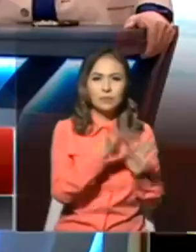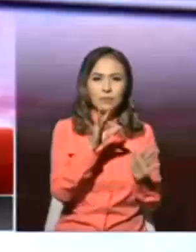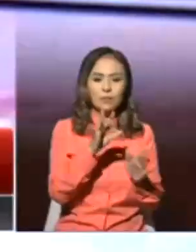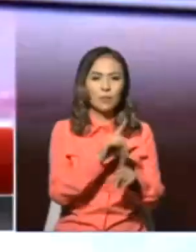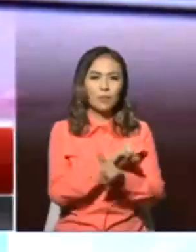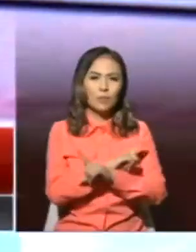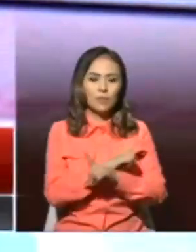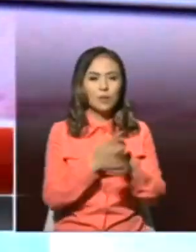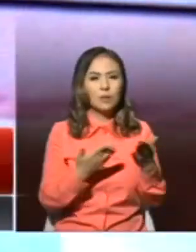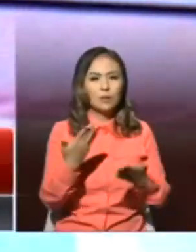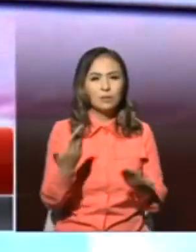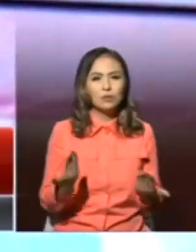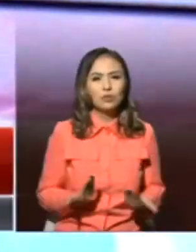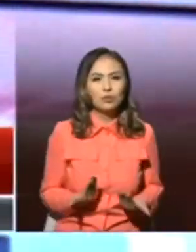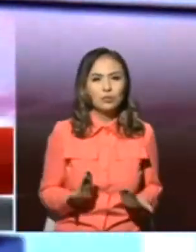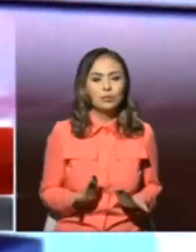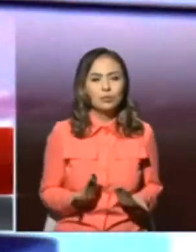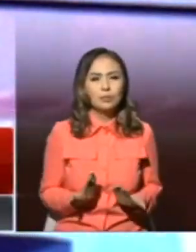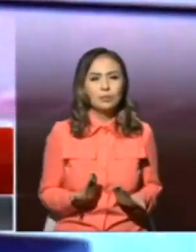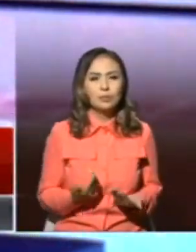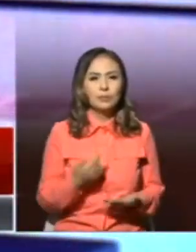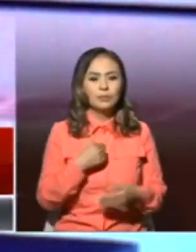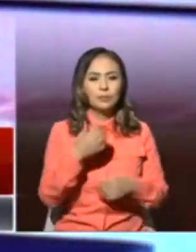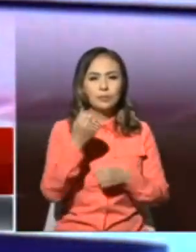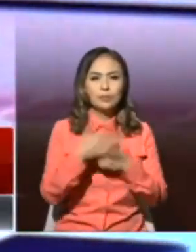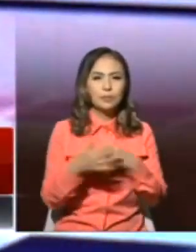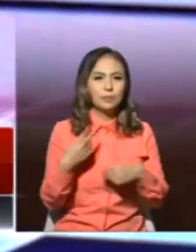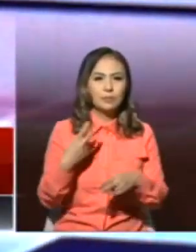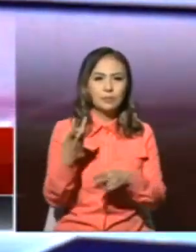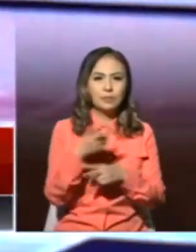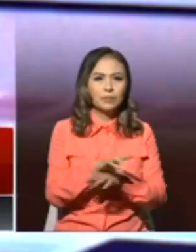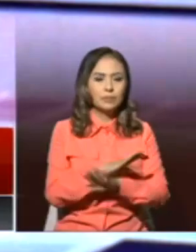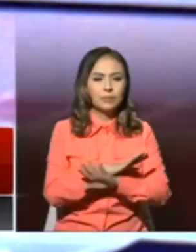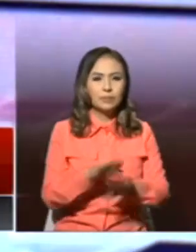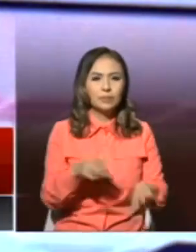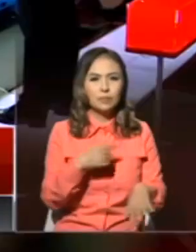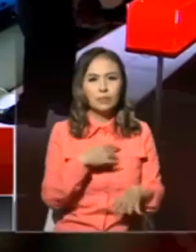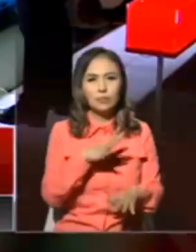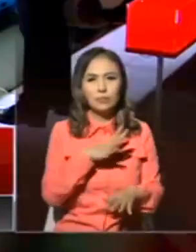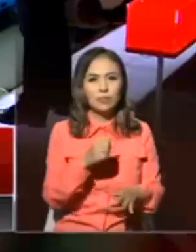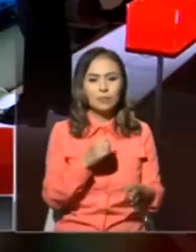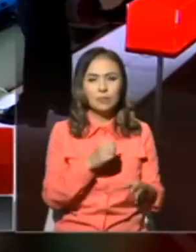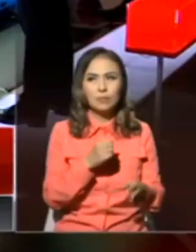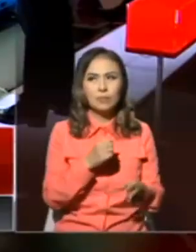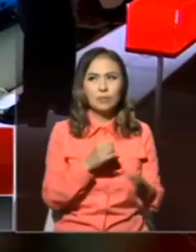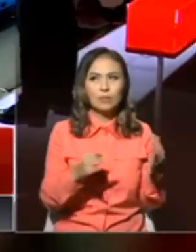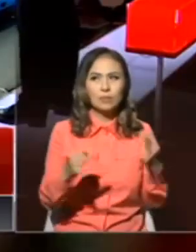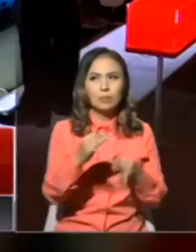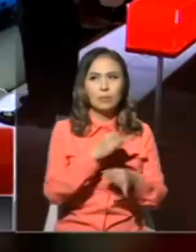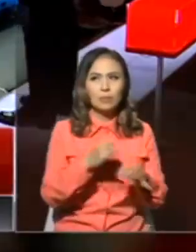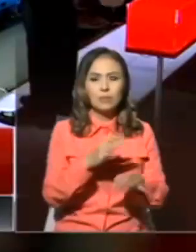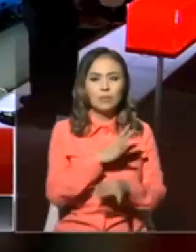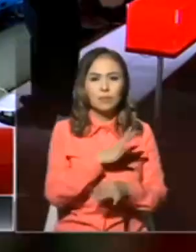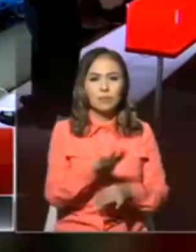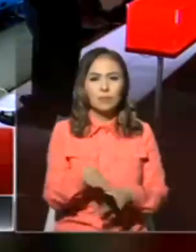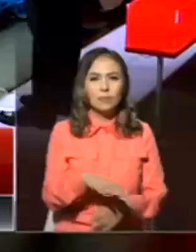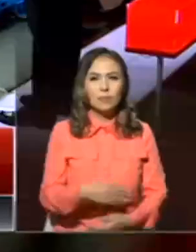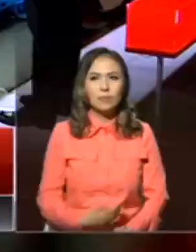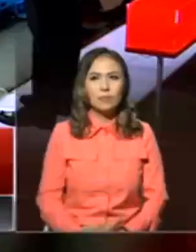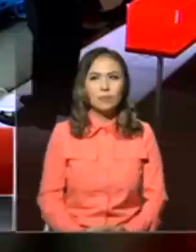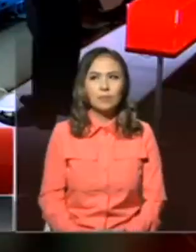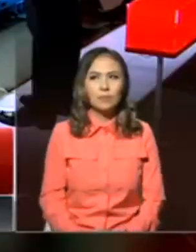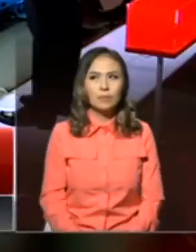деген. Мен бұл центрге келмегенде, мен қазір бұл сіздердің араларыңызда, мен қазір сөйлеп отырмаған үш едім, яғни